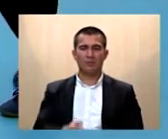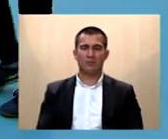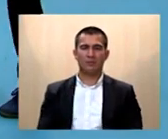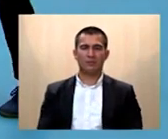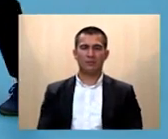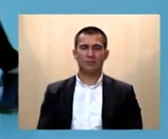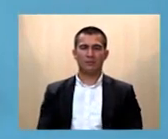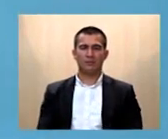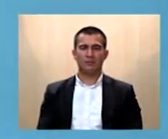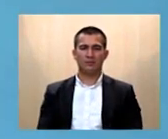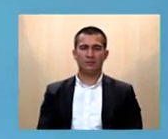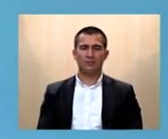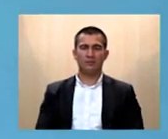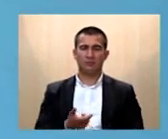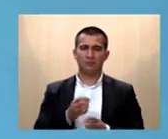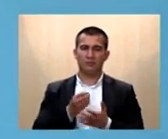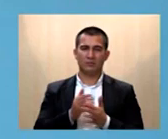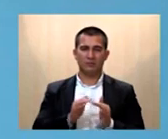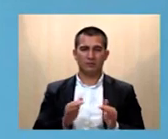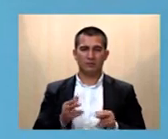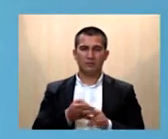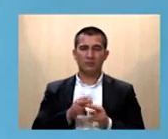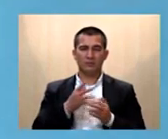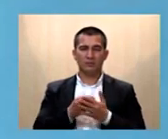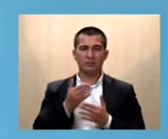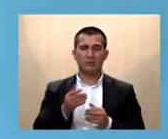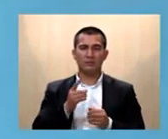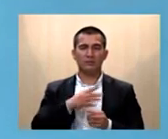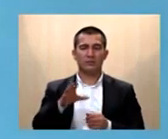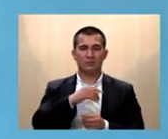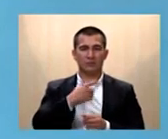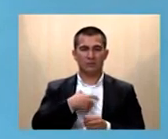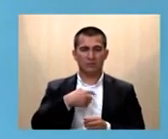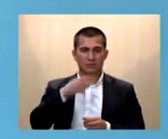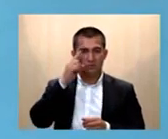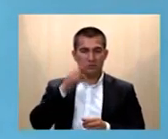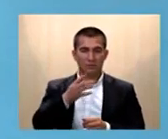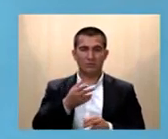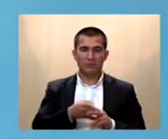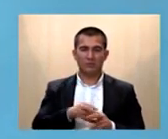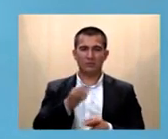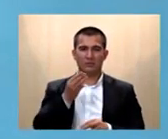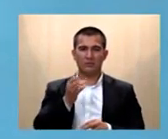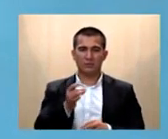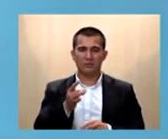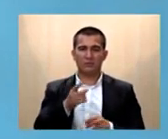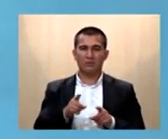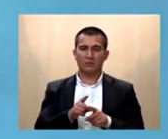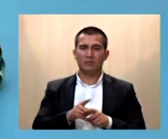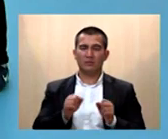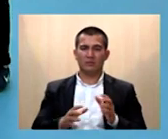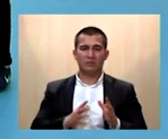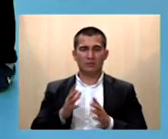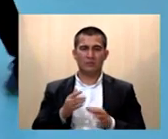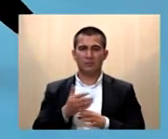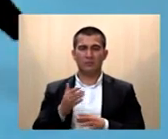Aziz o'quvchilar, agar bu holatni o'zingizda shakllantirishingiz uchun sharlardan foydalanishingiz ham mumkin